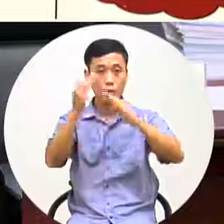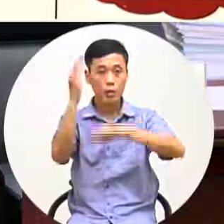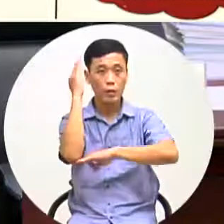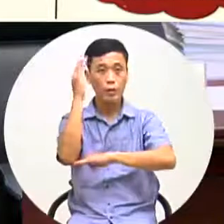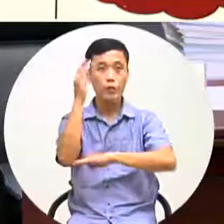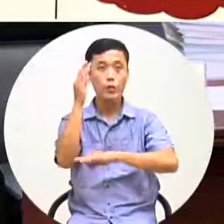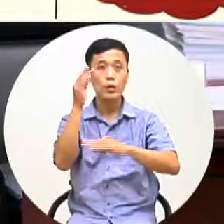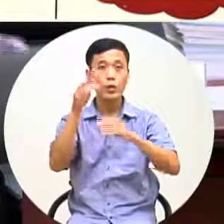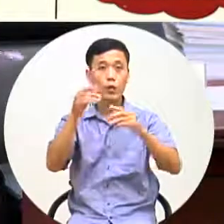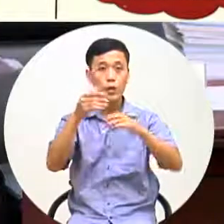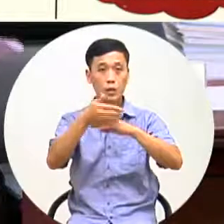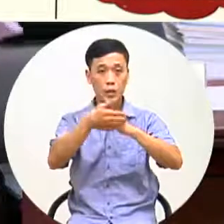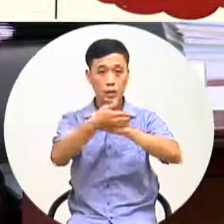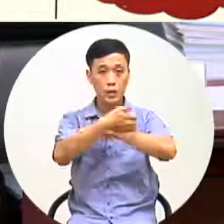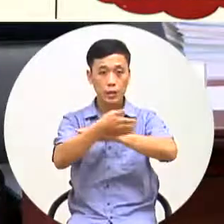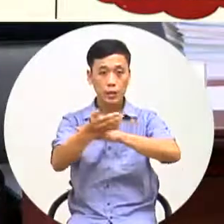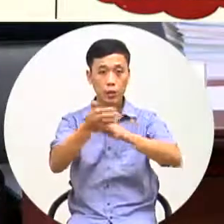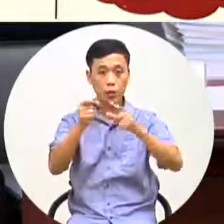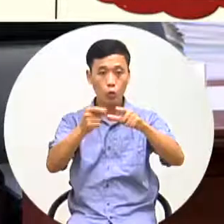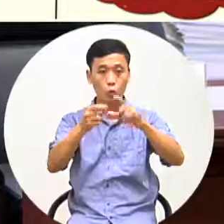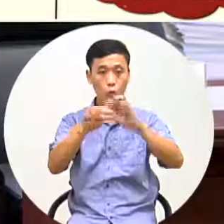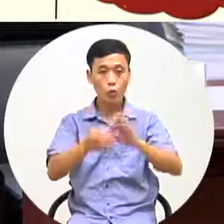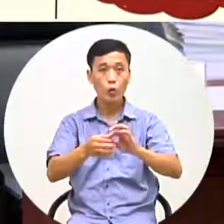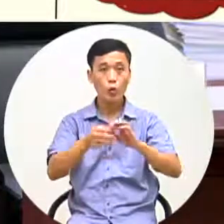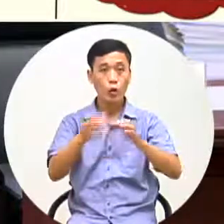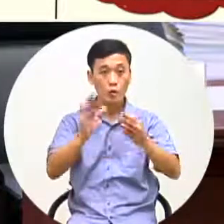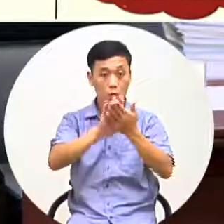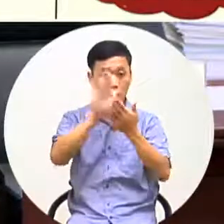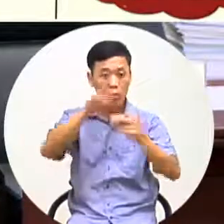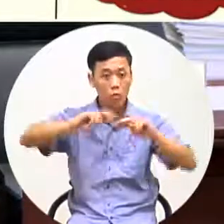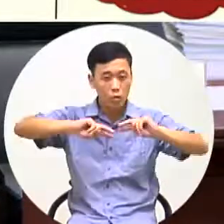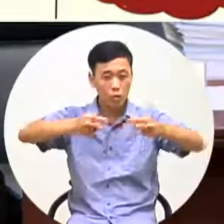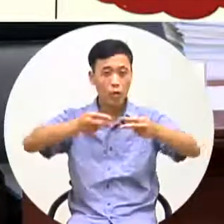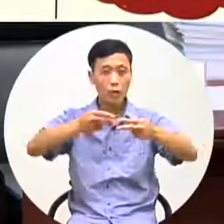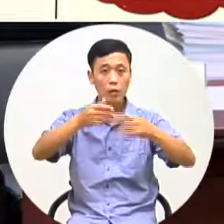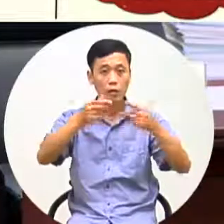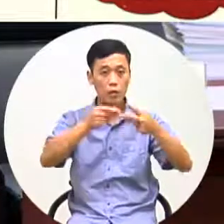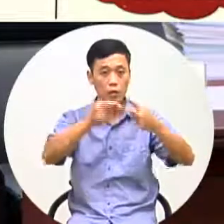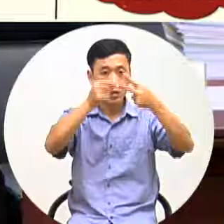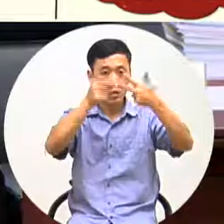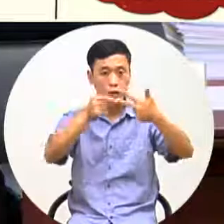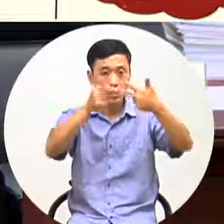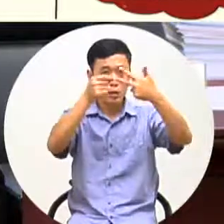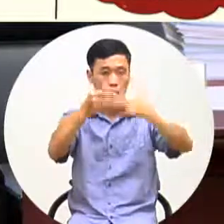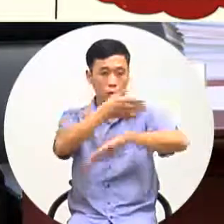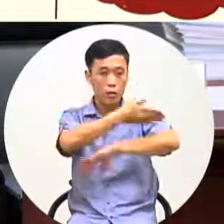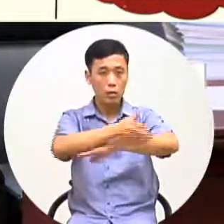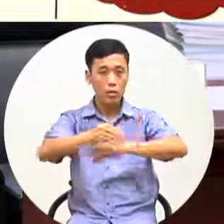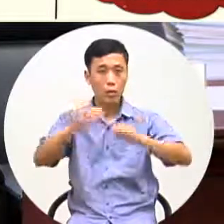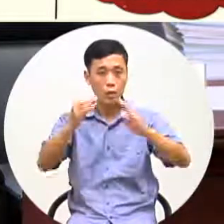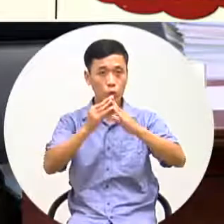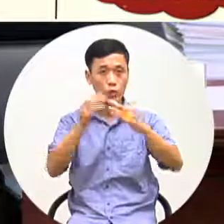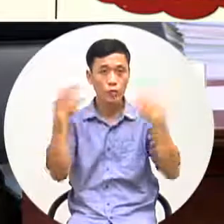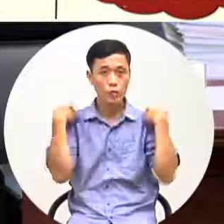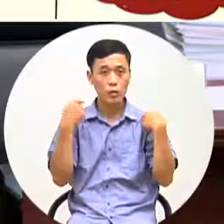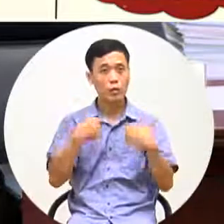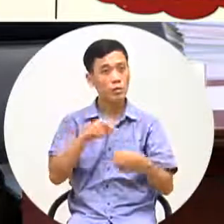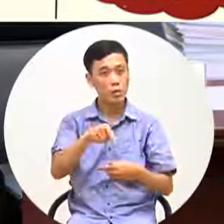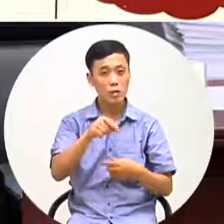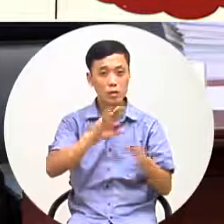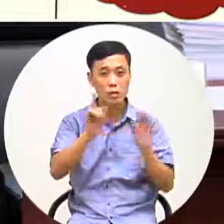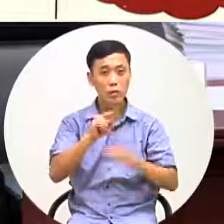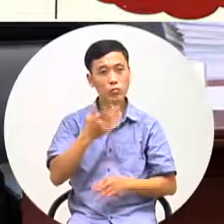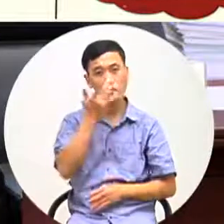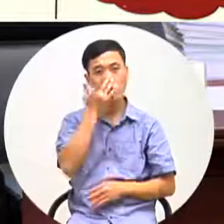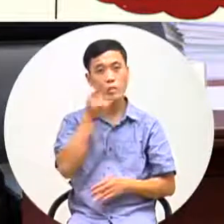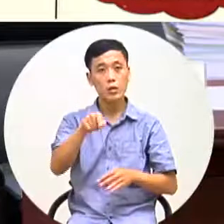第七合川局？这个过程我不太清楚。但是呢，现在的问题就是说，现在这些必须是第七合川局管的